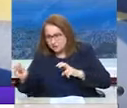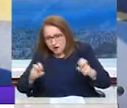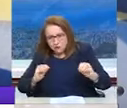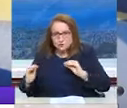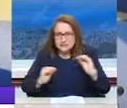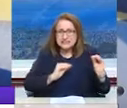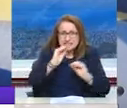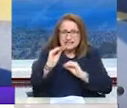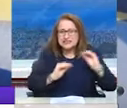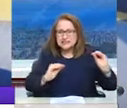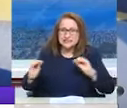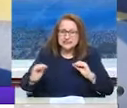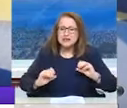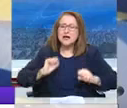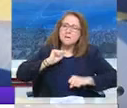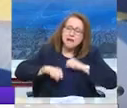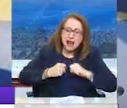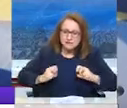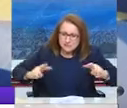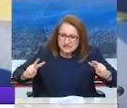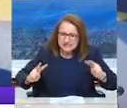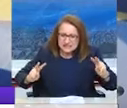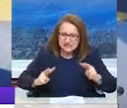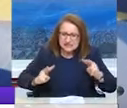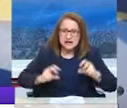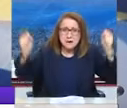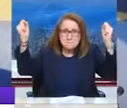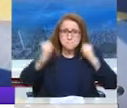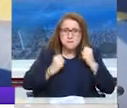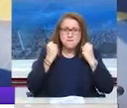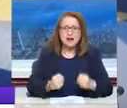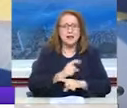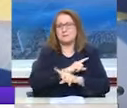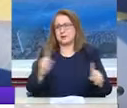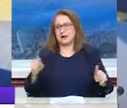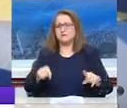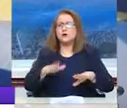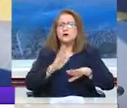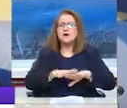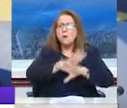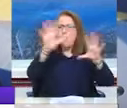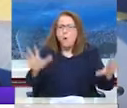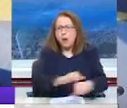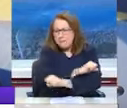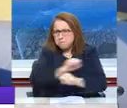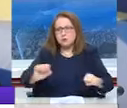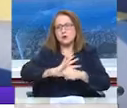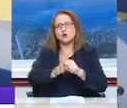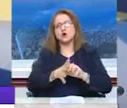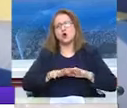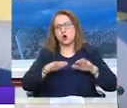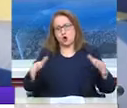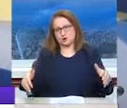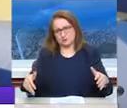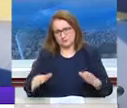περιορίσουμε αυτές τις δυσμενείς συνέπειες από την πανδημία του κορονοϊού. Επιτρέψτε μου,